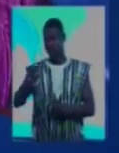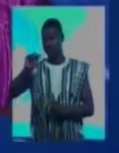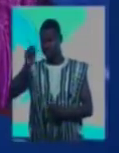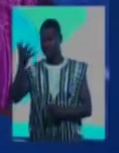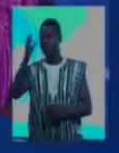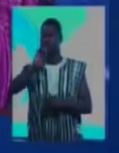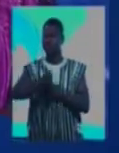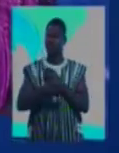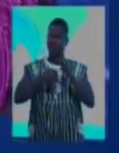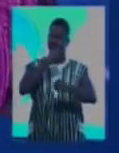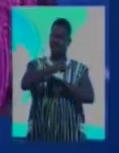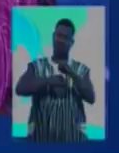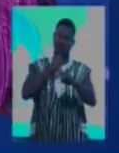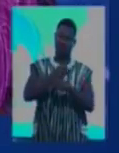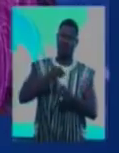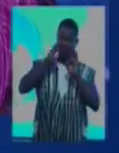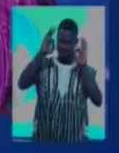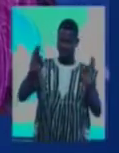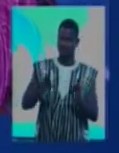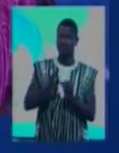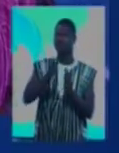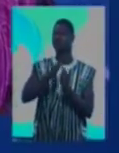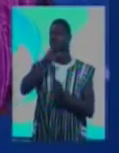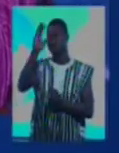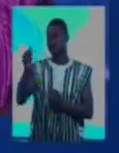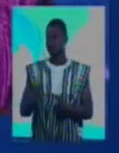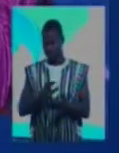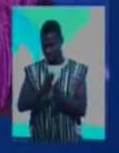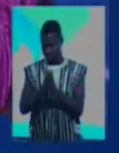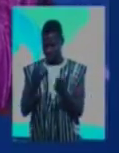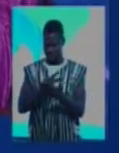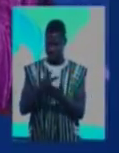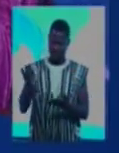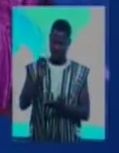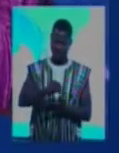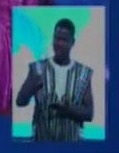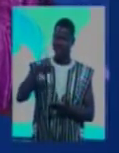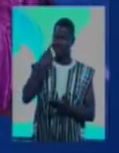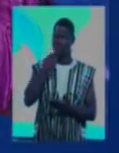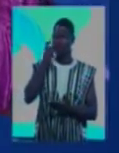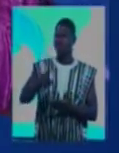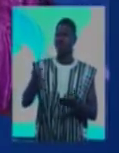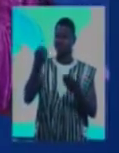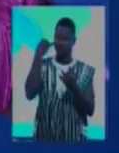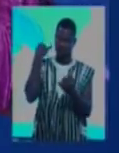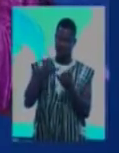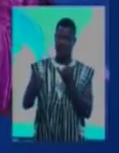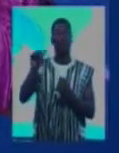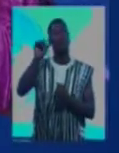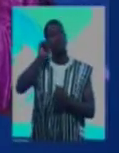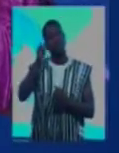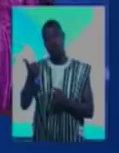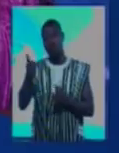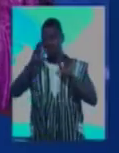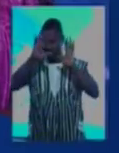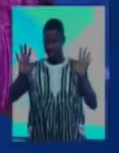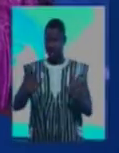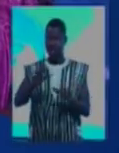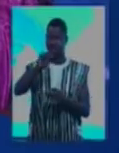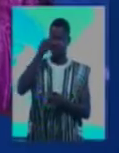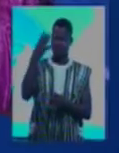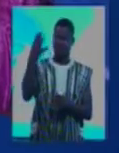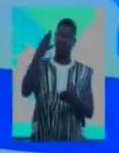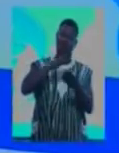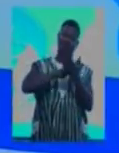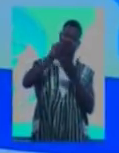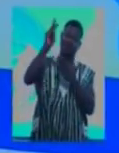internationale du livre de Ouagadougou qui se tient en ce moment et qui doit refermer ses portes demain dimanche 24